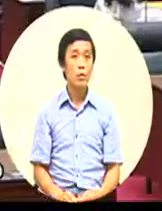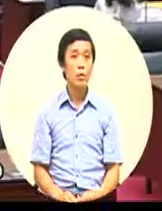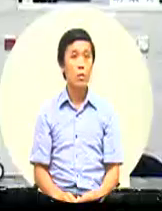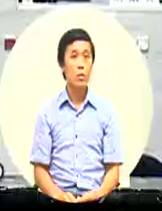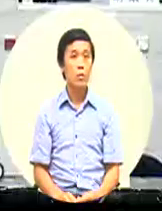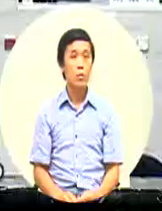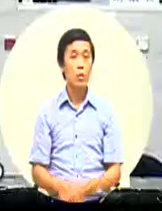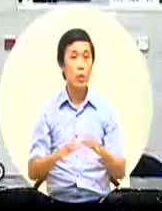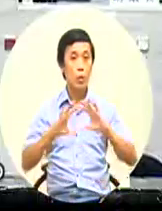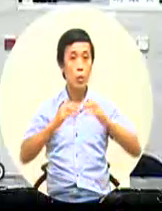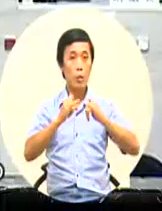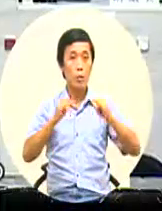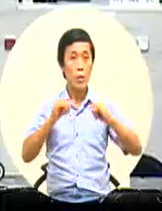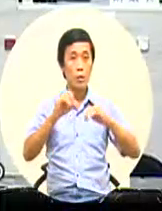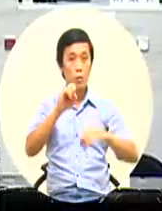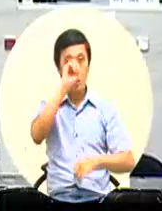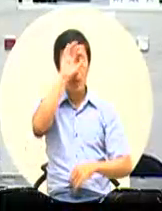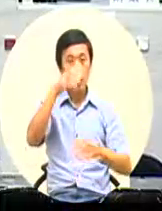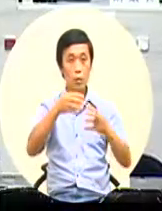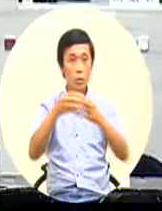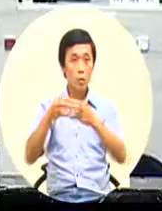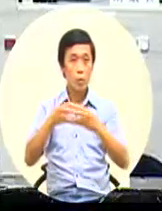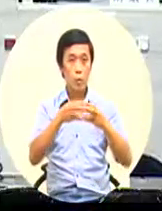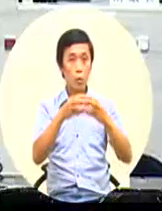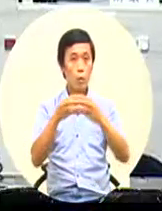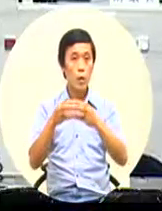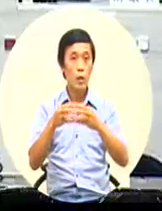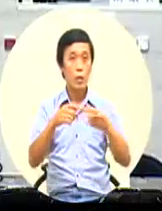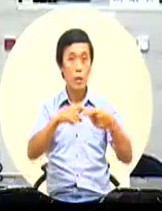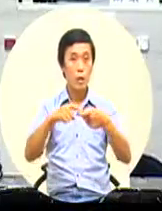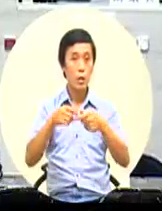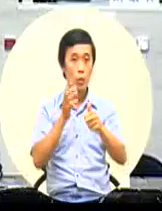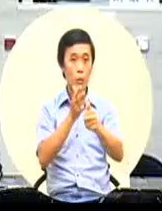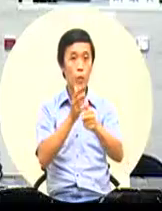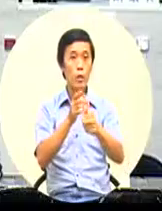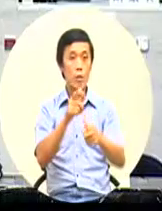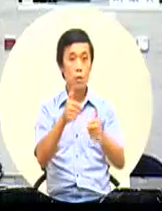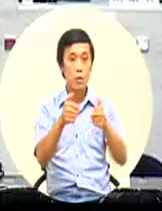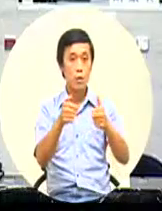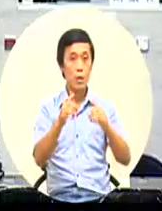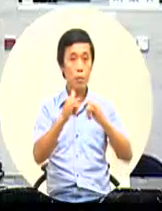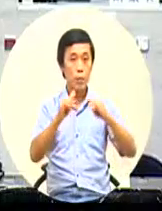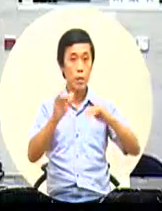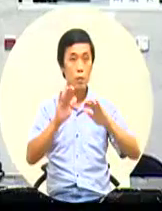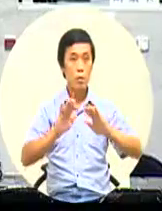谢谢国民党团的联合质询，请民进党团准备。